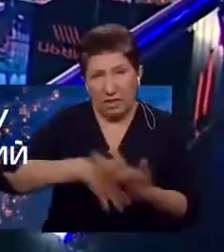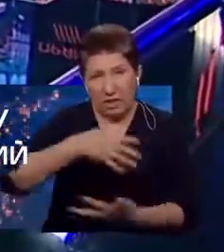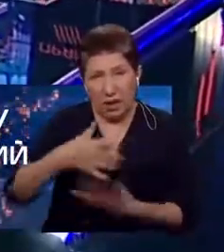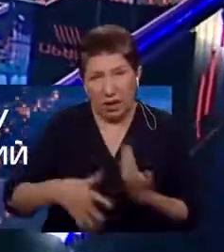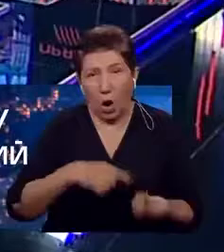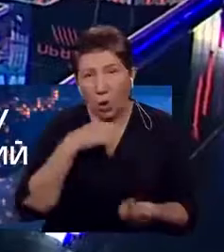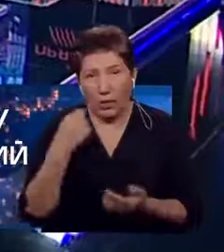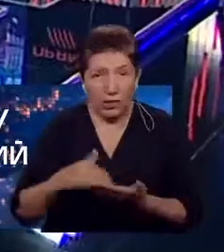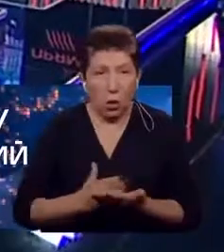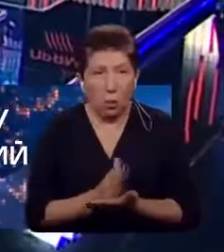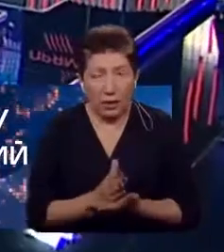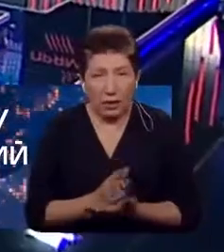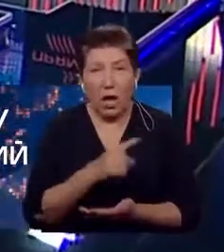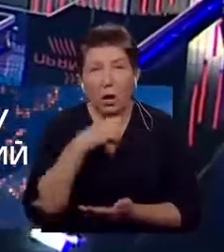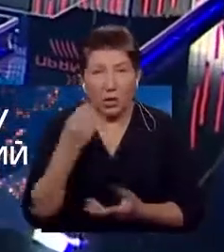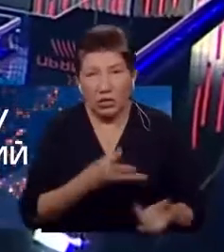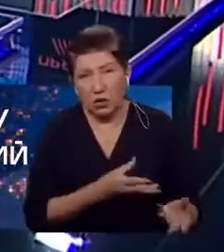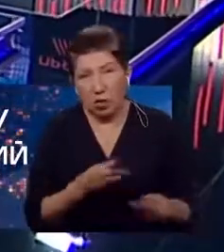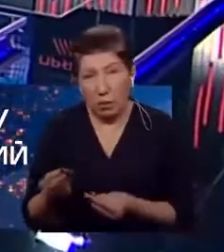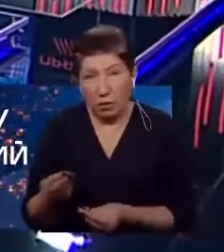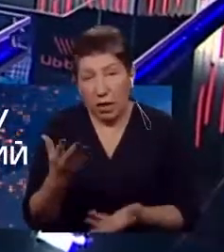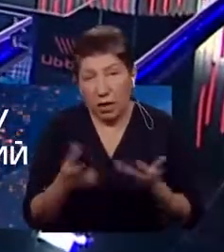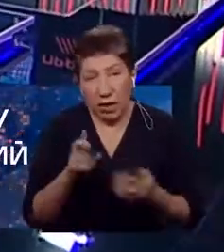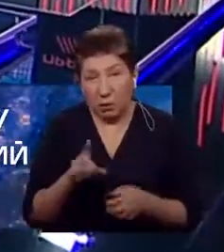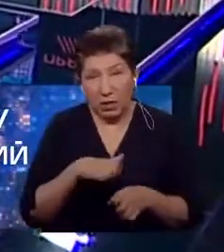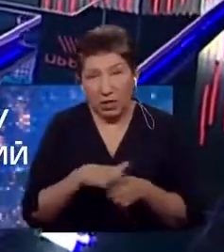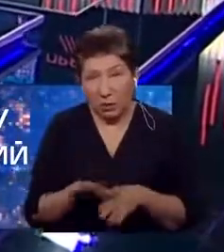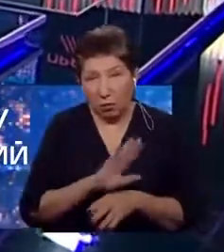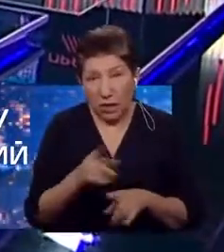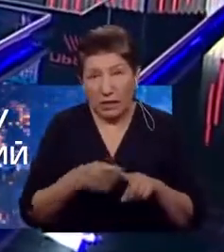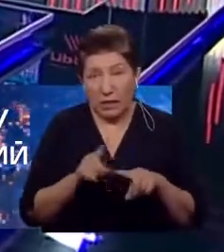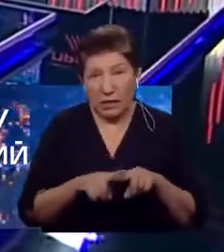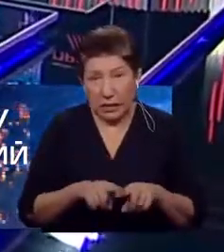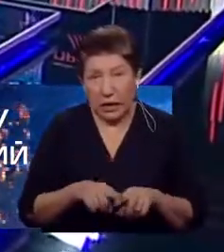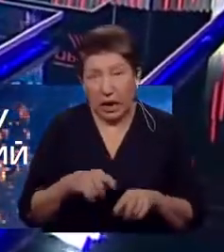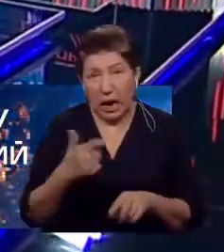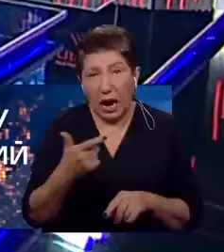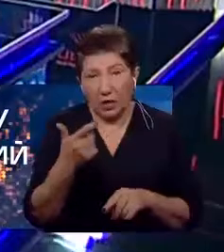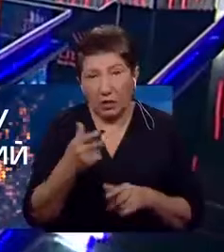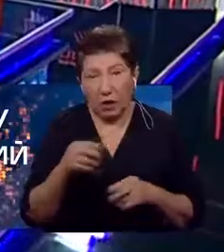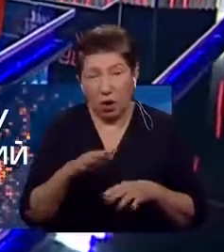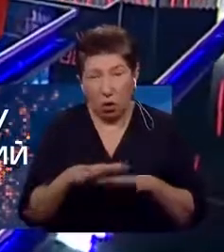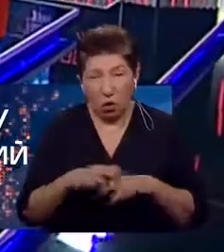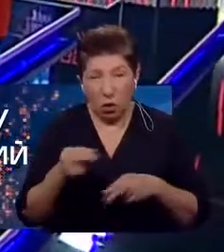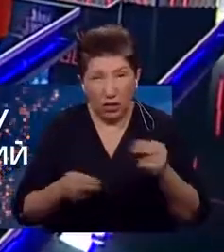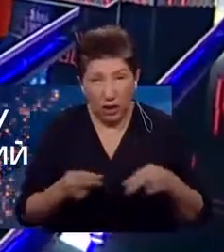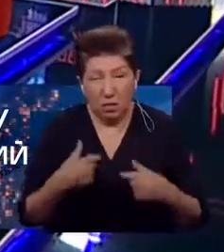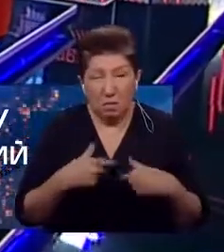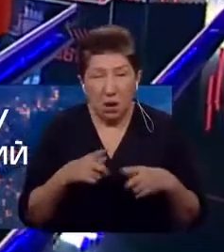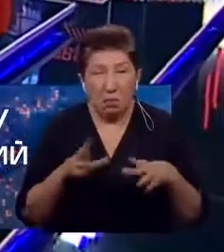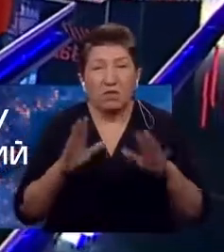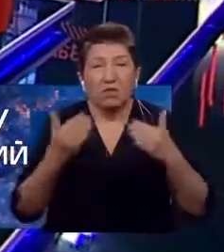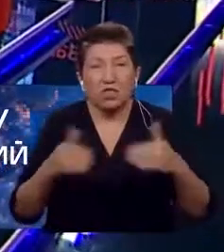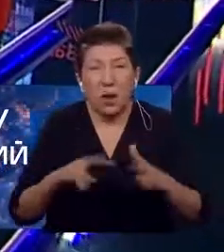російської політики, російського впливу. Якби не відбулося цих газових контрактів, ми би, можливо, уже мали план